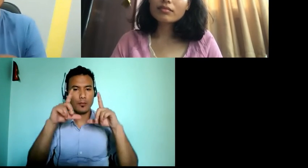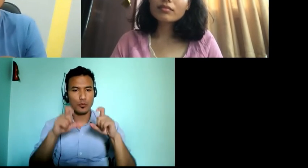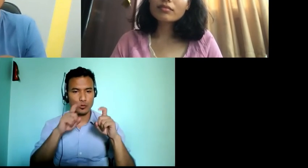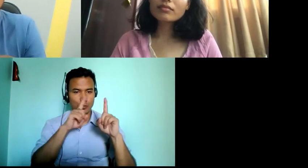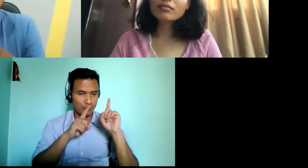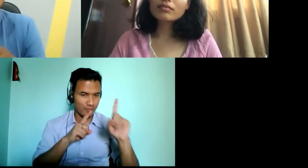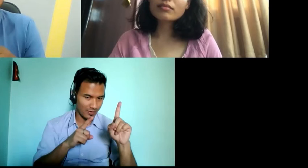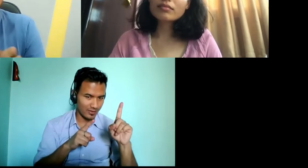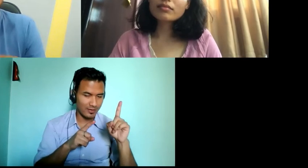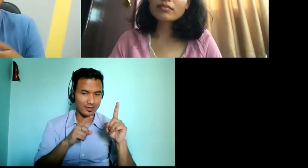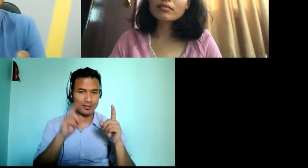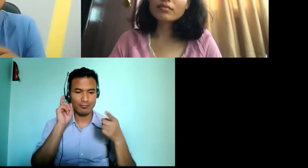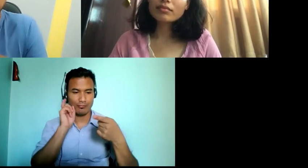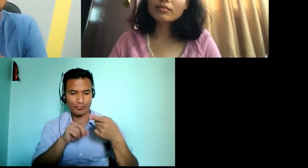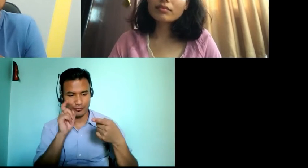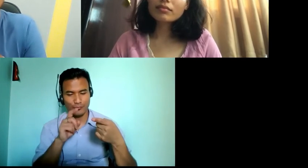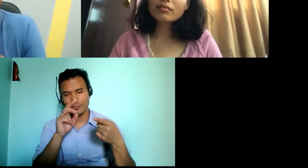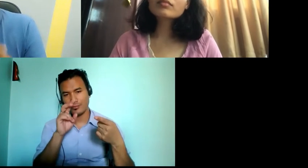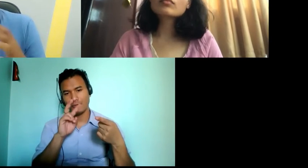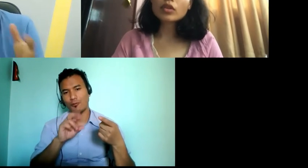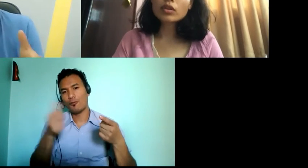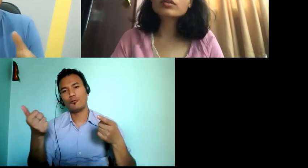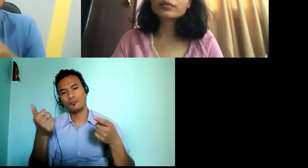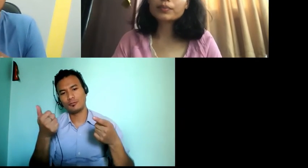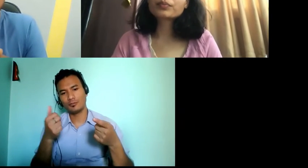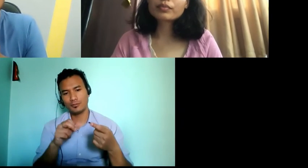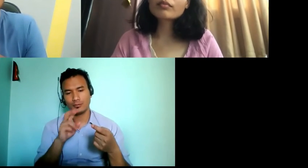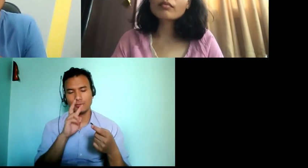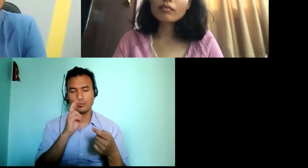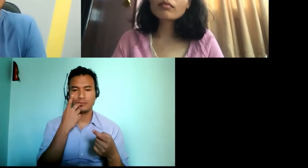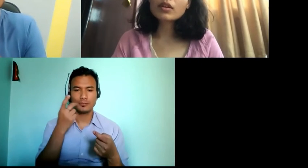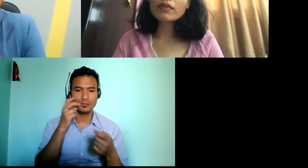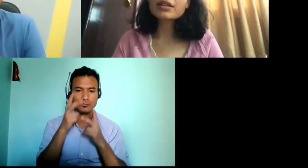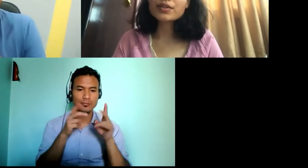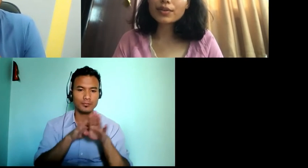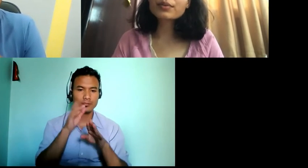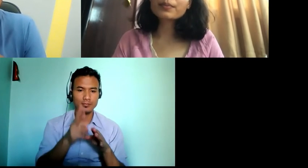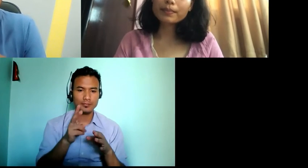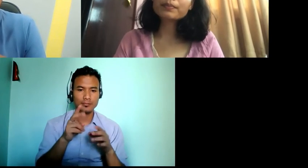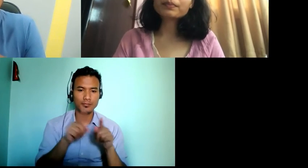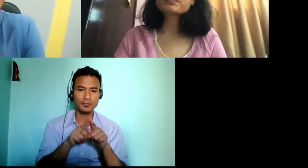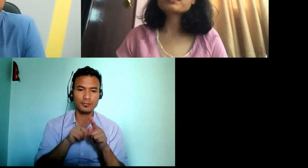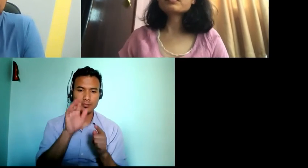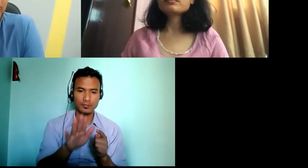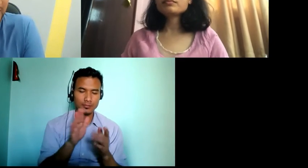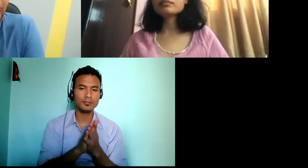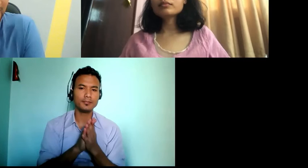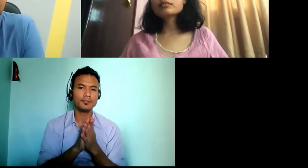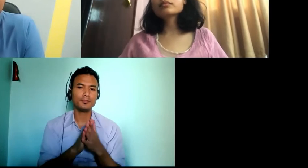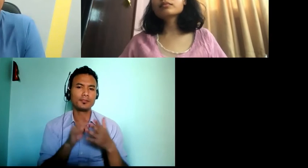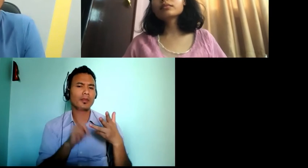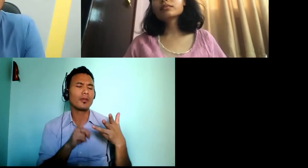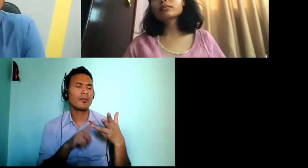राख्ने भिडियोमा अनि क्लिक गर्दाखेरि भित्र चाहिँ अर्को खालको न्युजहरू अथवा चाहिँ त्यसको कुराहरू पनि इन्फेक्टेड हुने कुराहरू पनि हुन्छ। अर्को चाहिँ